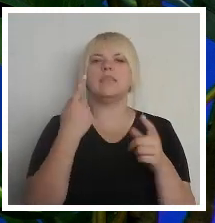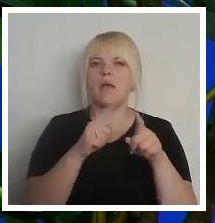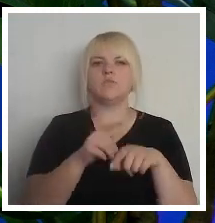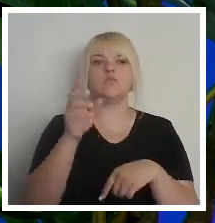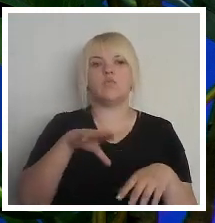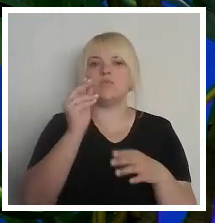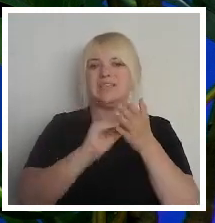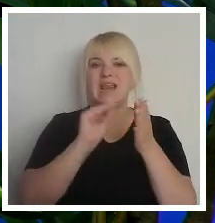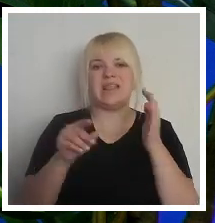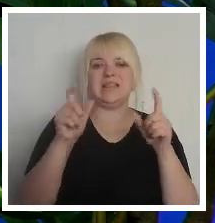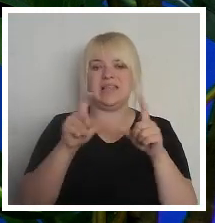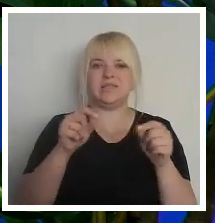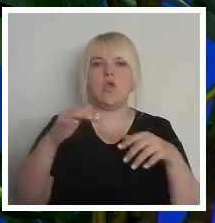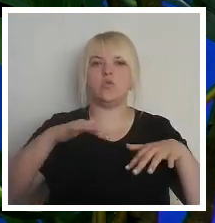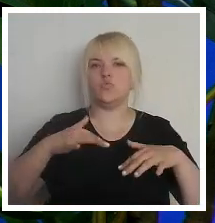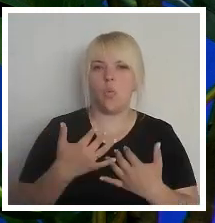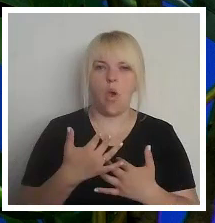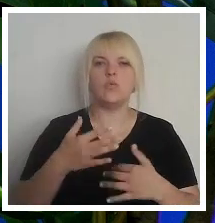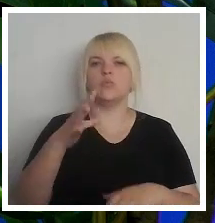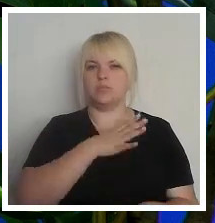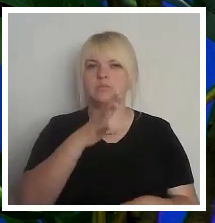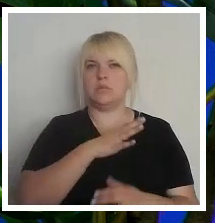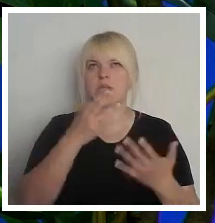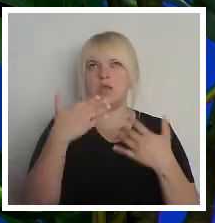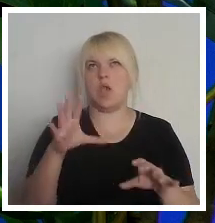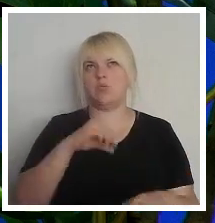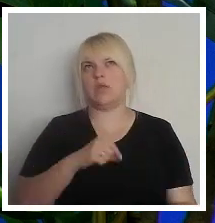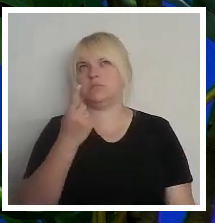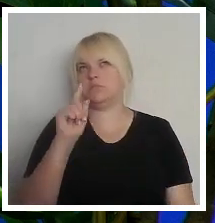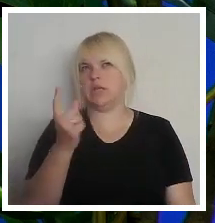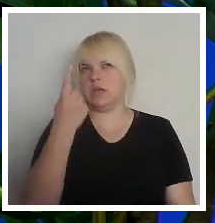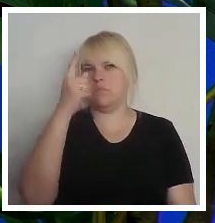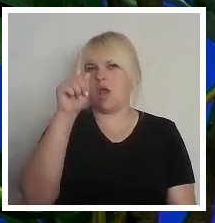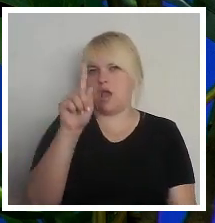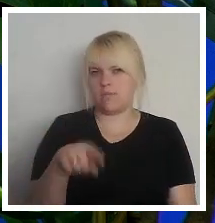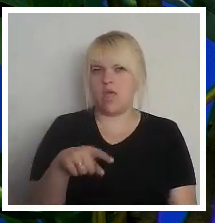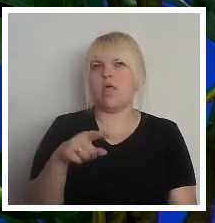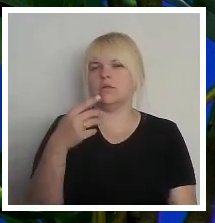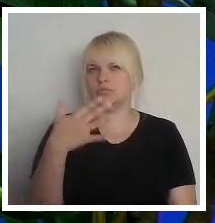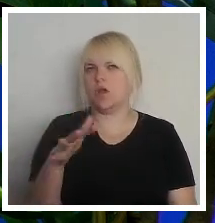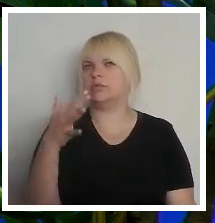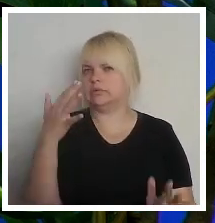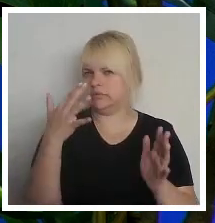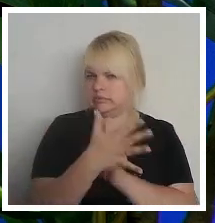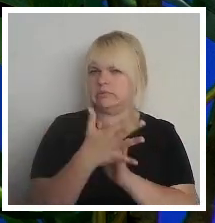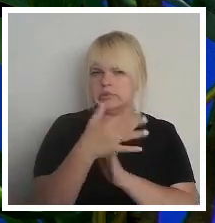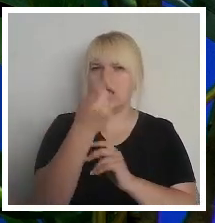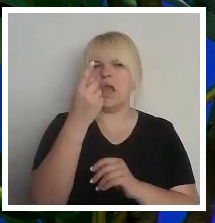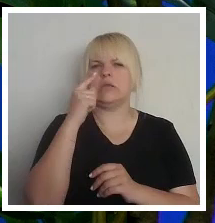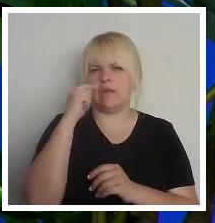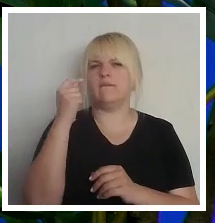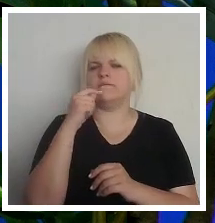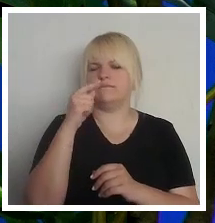redakcijā nogurums bija jau pēc pirmā mēneša pērn, kad Krievi iebruka Ukrainā, jo mēs